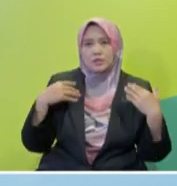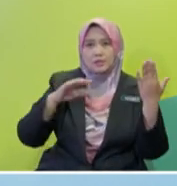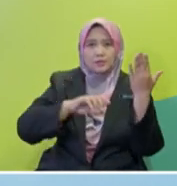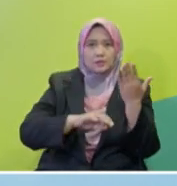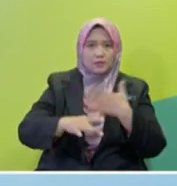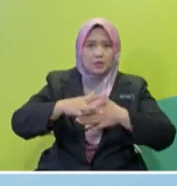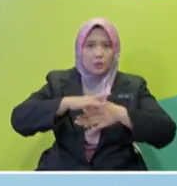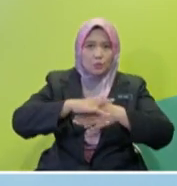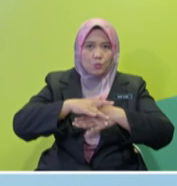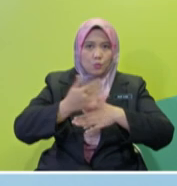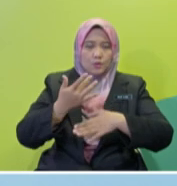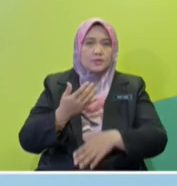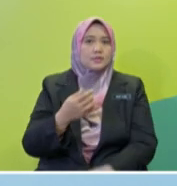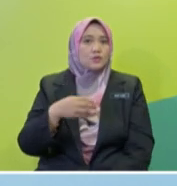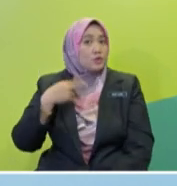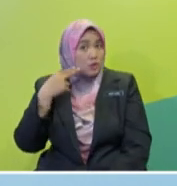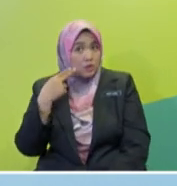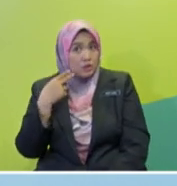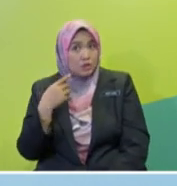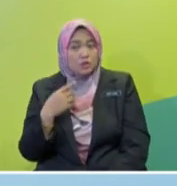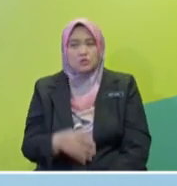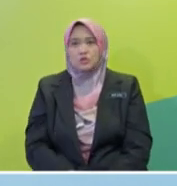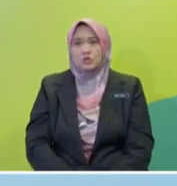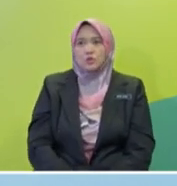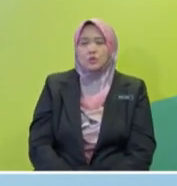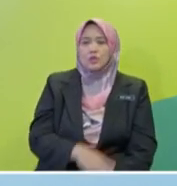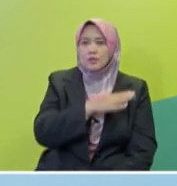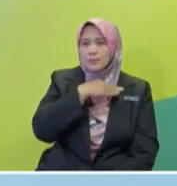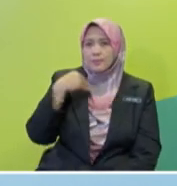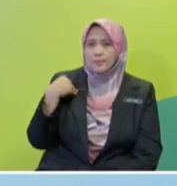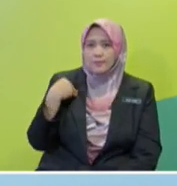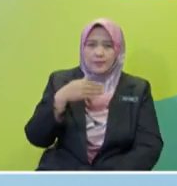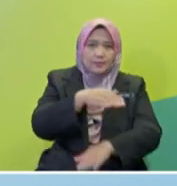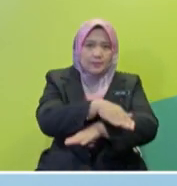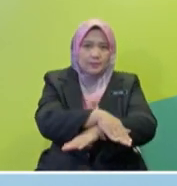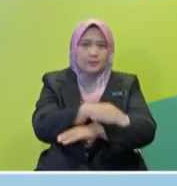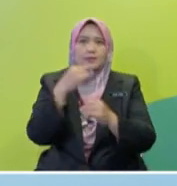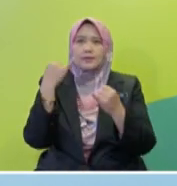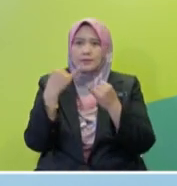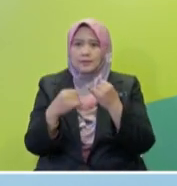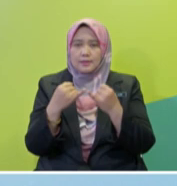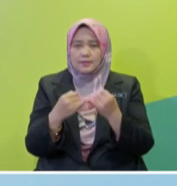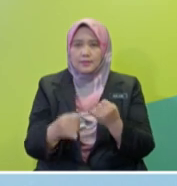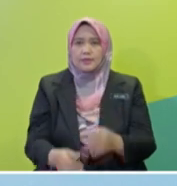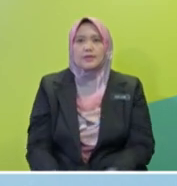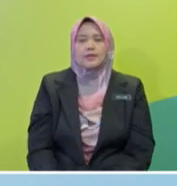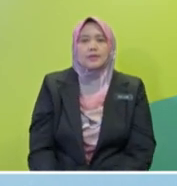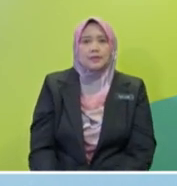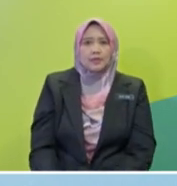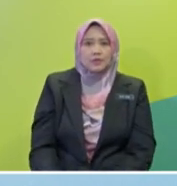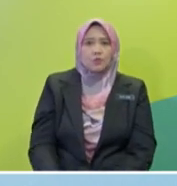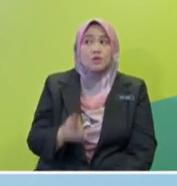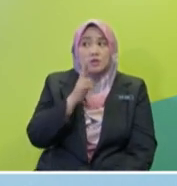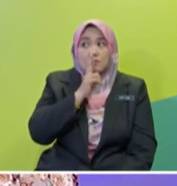hijau Oke dan untuk tag akhir kita akan letak flash itu adalah menunjukkan take a heal